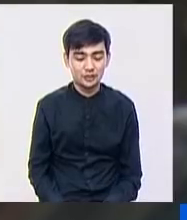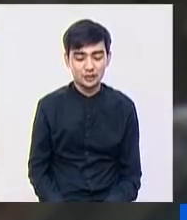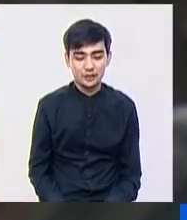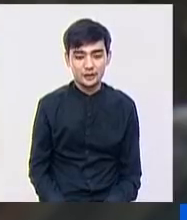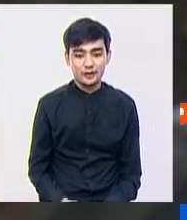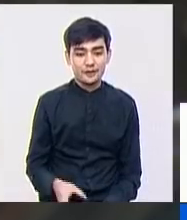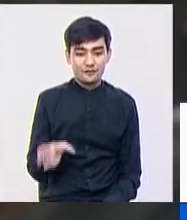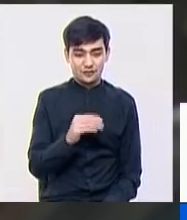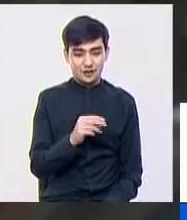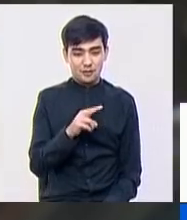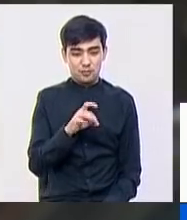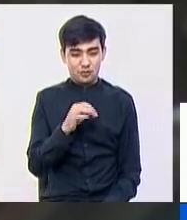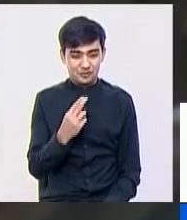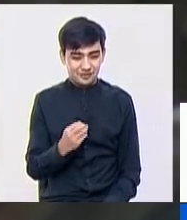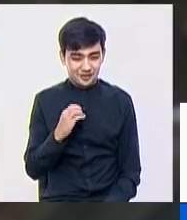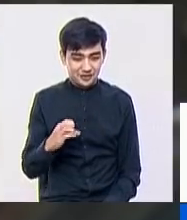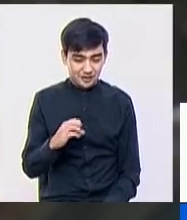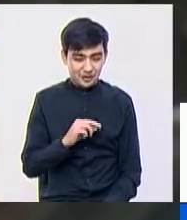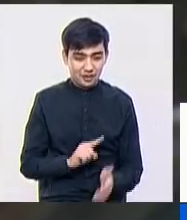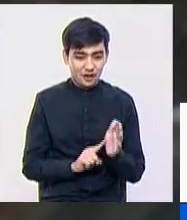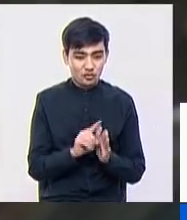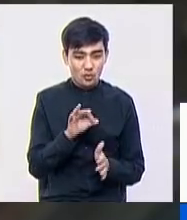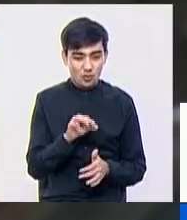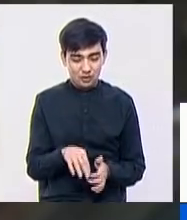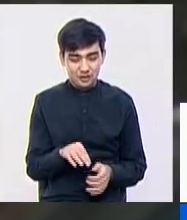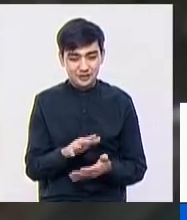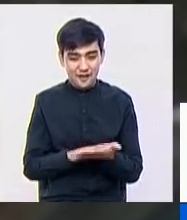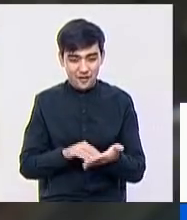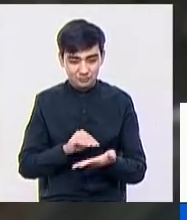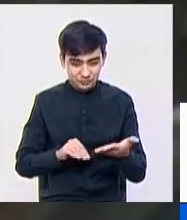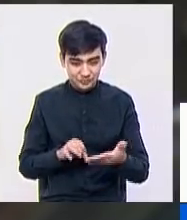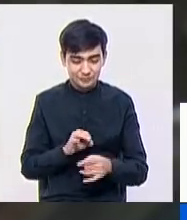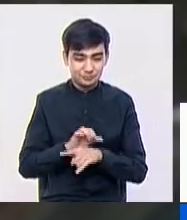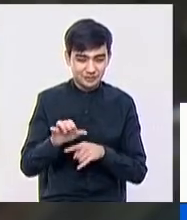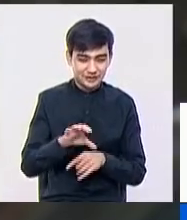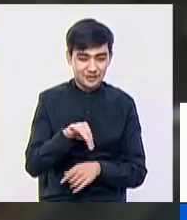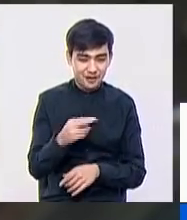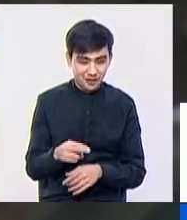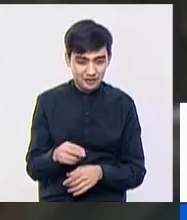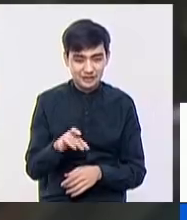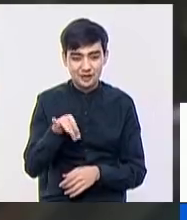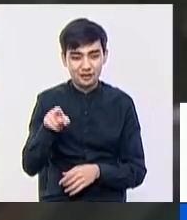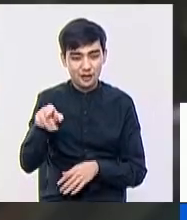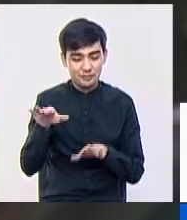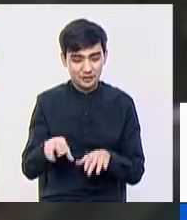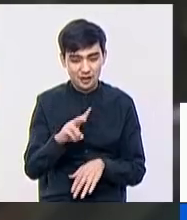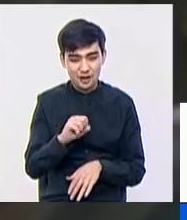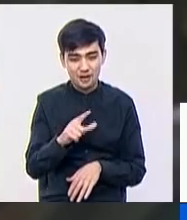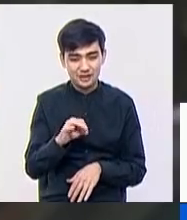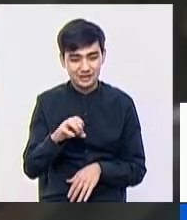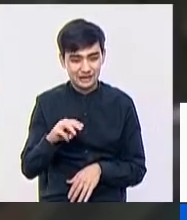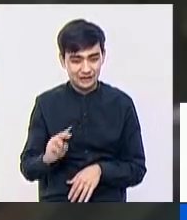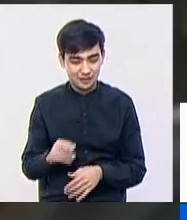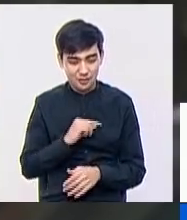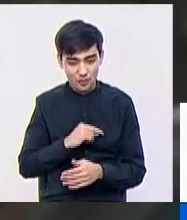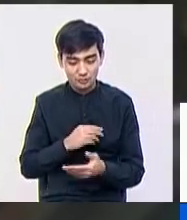Все процессы, начиная, допустим, от оформления заявки, отправки его на склад, со склада работает логистика, получает